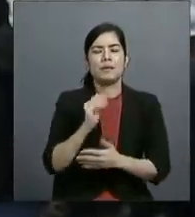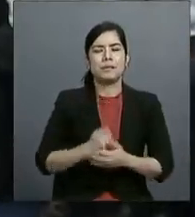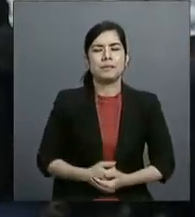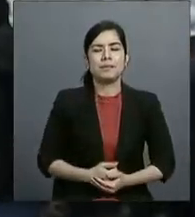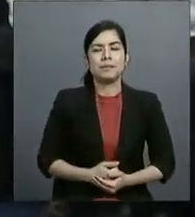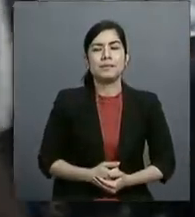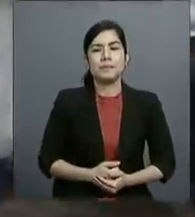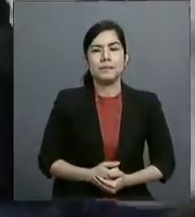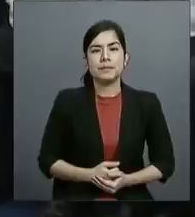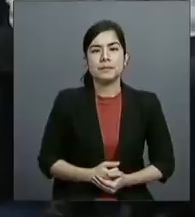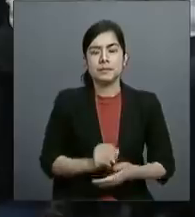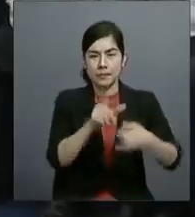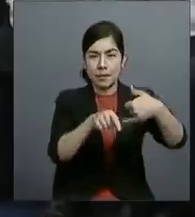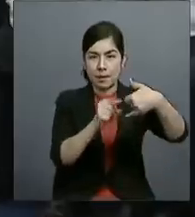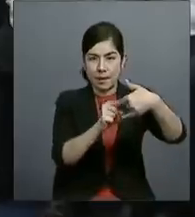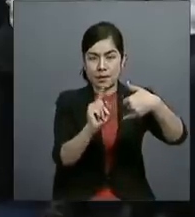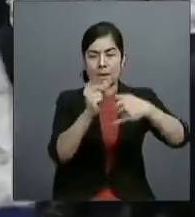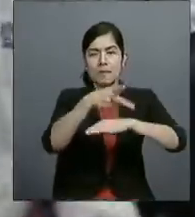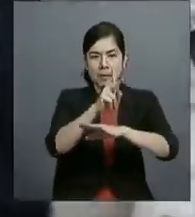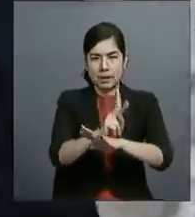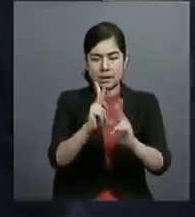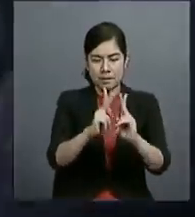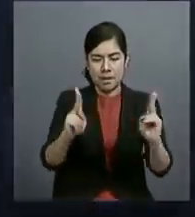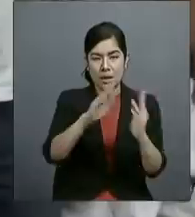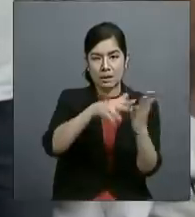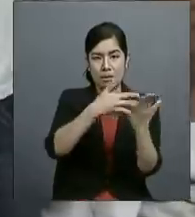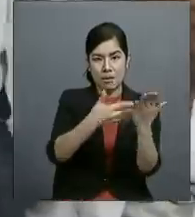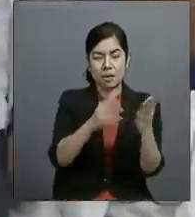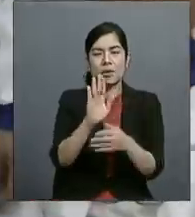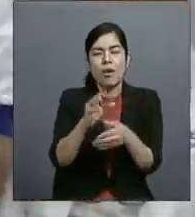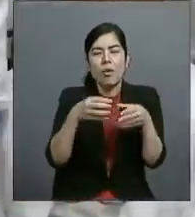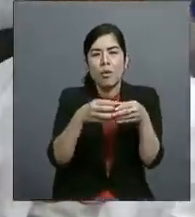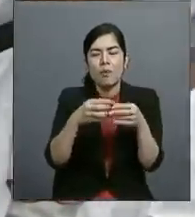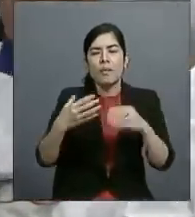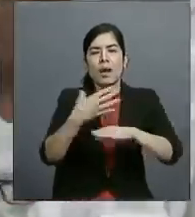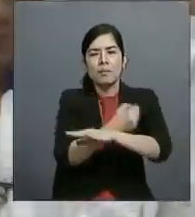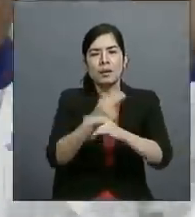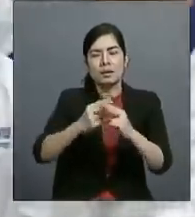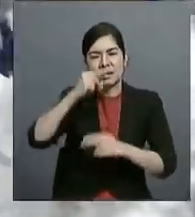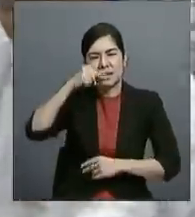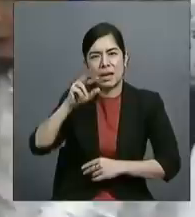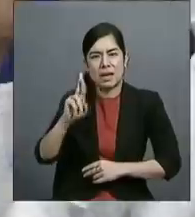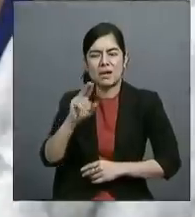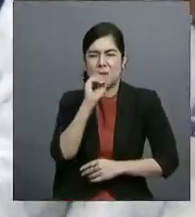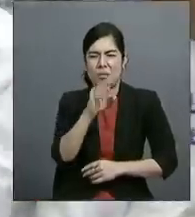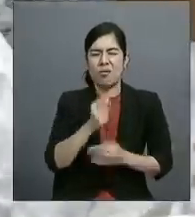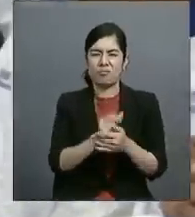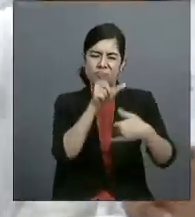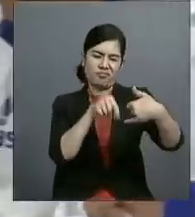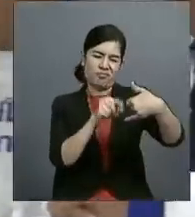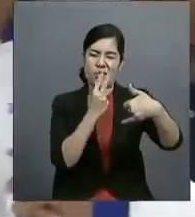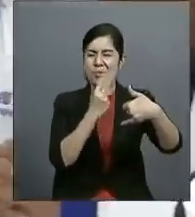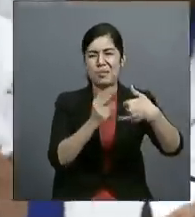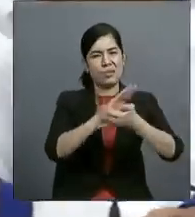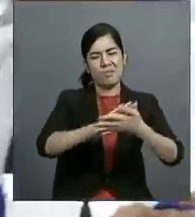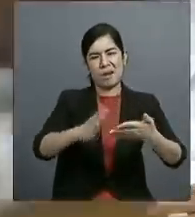ส่วนทางด้านของประธานคณะกรรมการยุทธศาสตร์พรรคไทยรักษาชาติวิจารณ์ผู้บัญชาการทหารบกว่ามีพฤติกรรมที่ไม่เหมาะสม